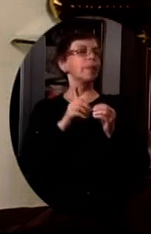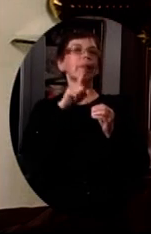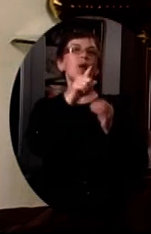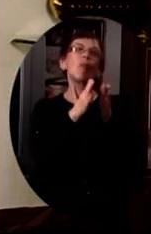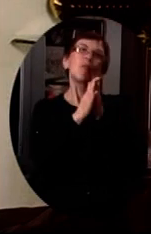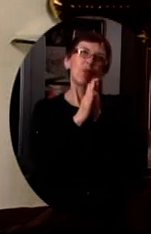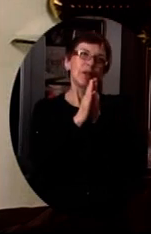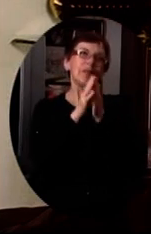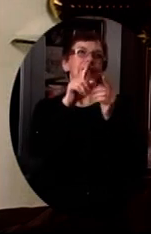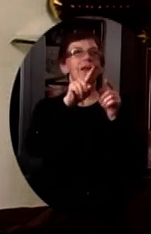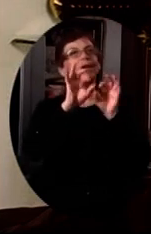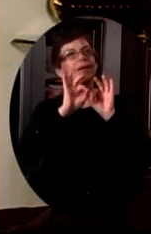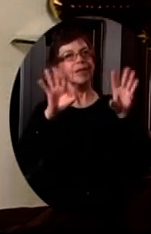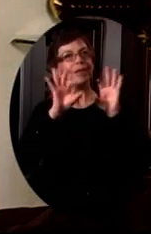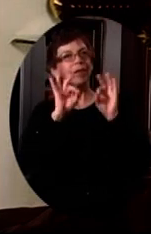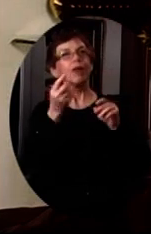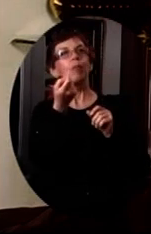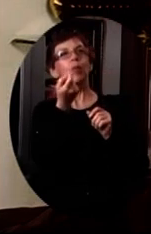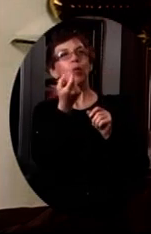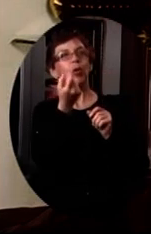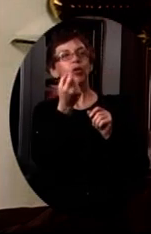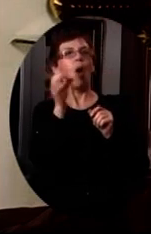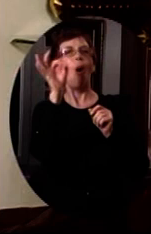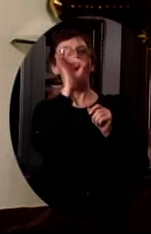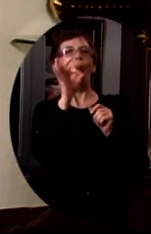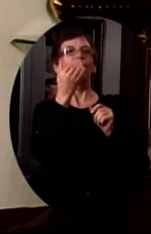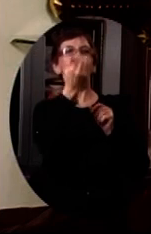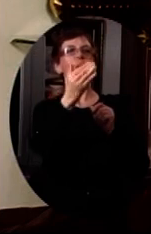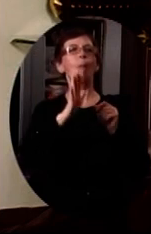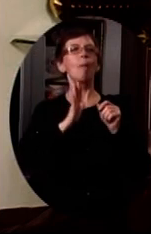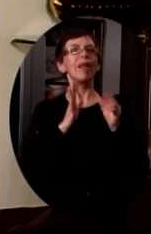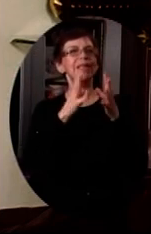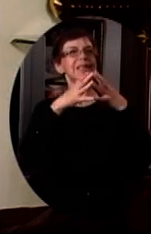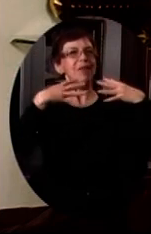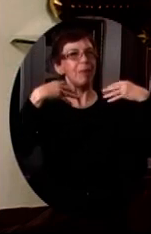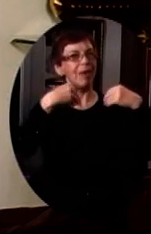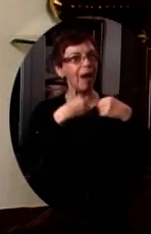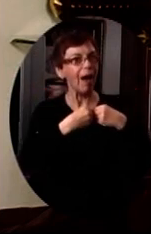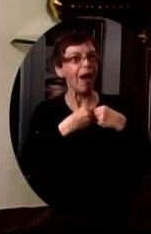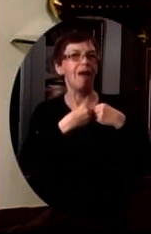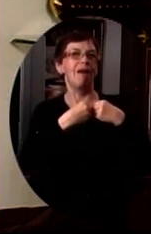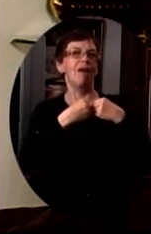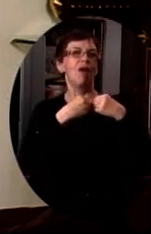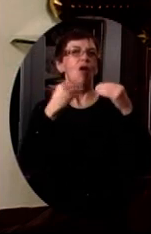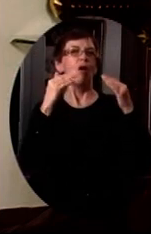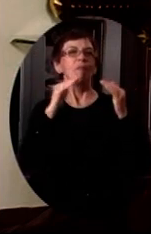ספרי לי קודם קצת על על הרקע, על המשפחה שאת באה ממנה.